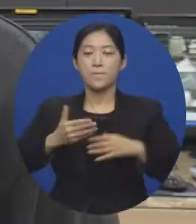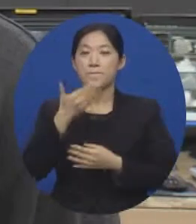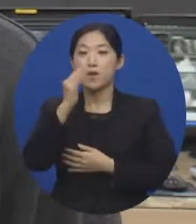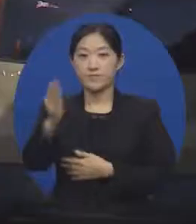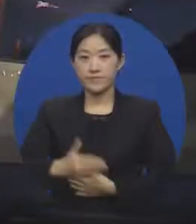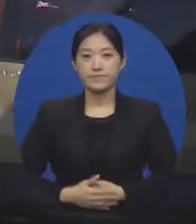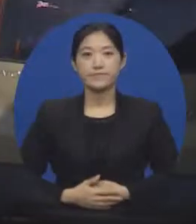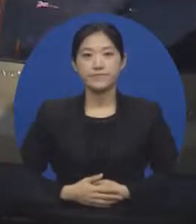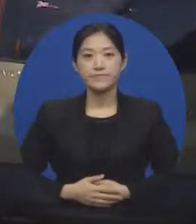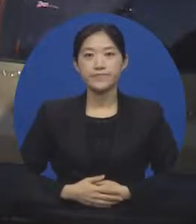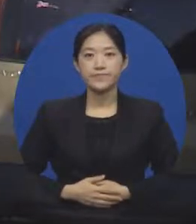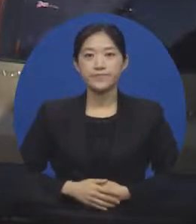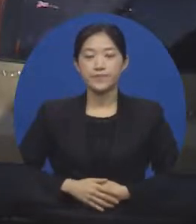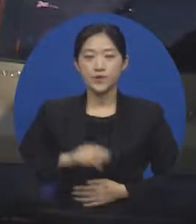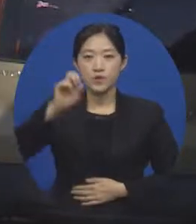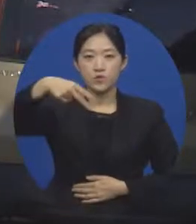있도록